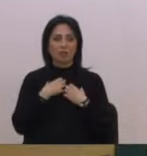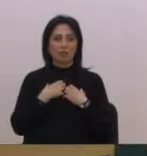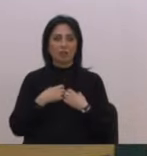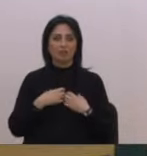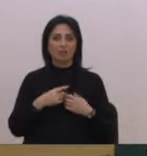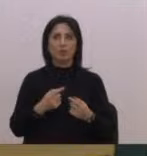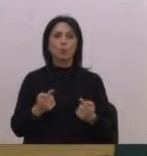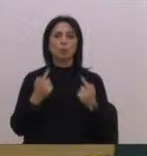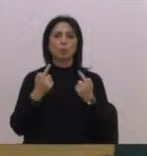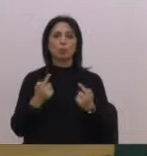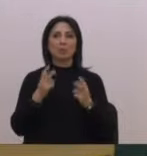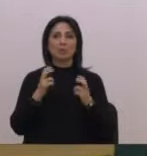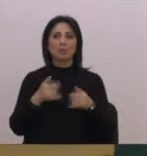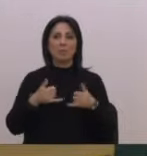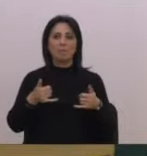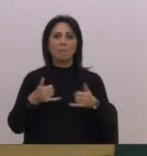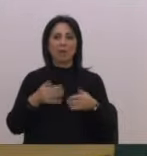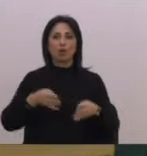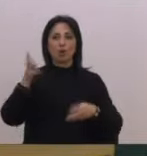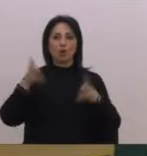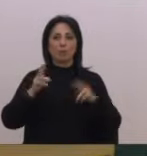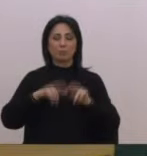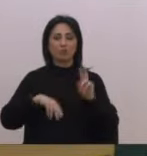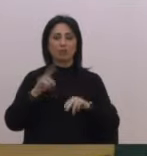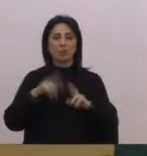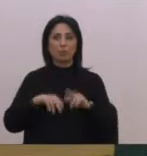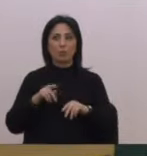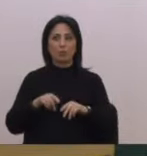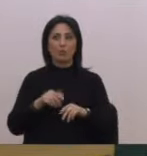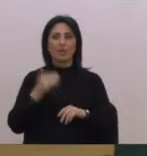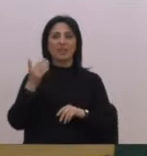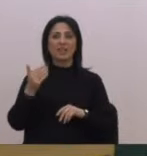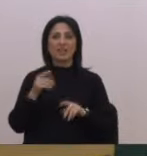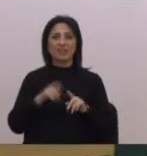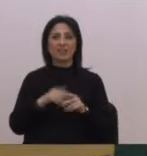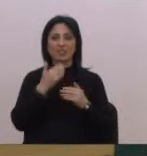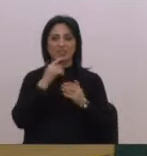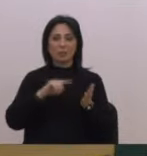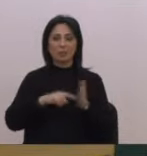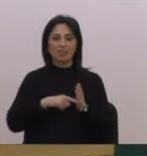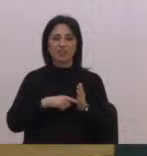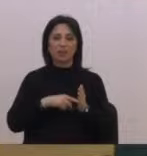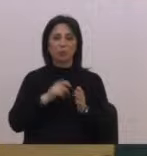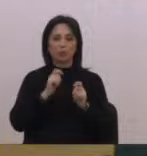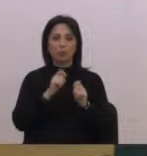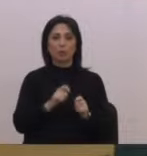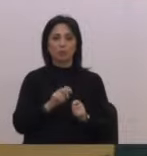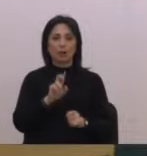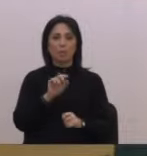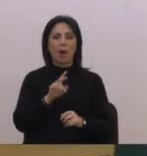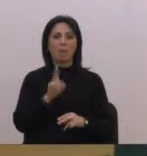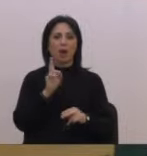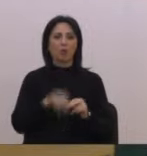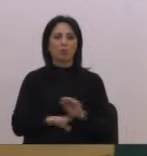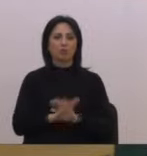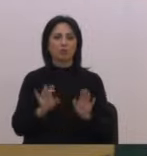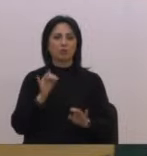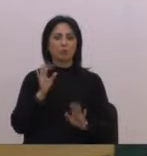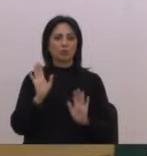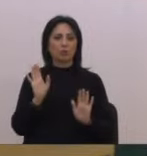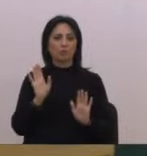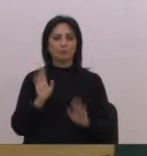am uzarmazari, betonis, construcțiis, mșenebloba, tkuen sabolot certil susuamt Bahmaros istorias.